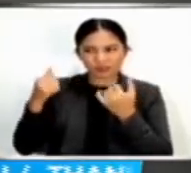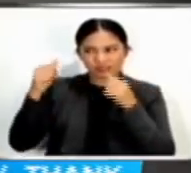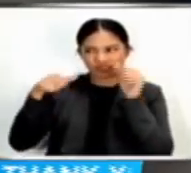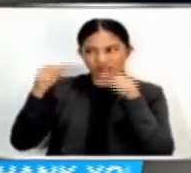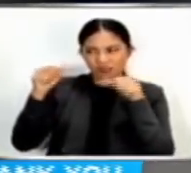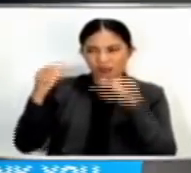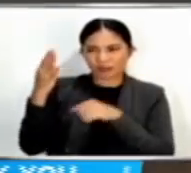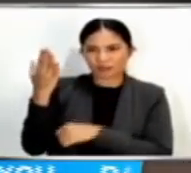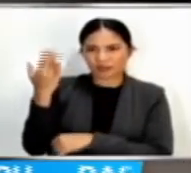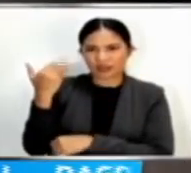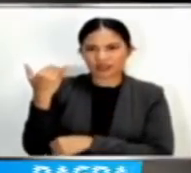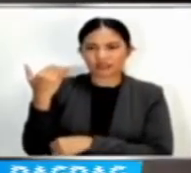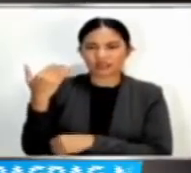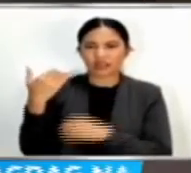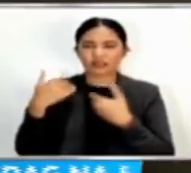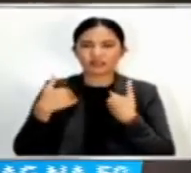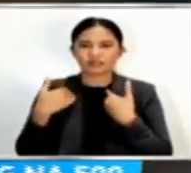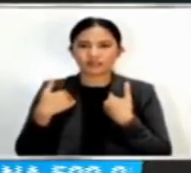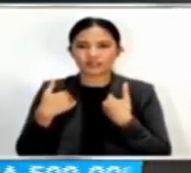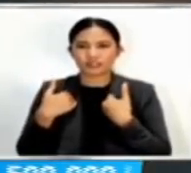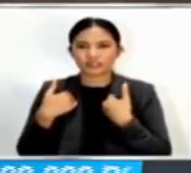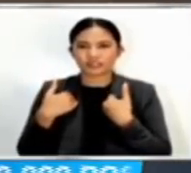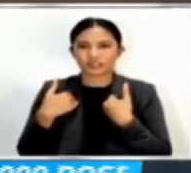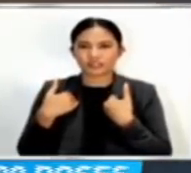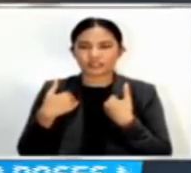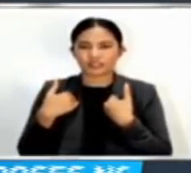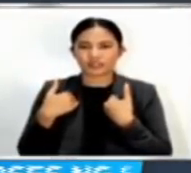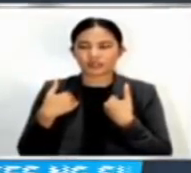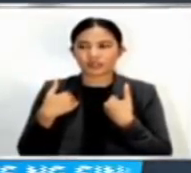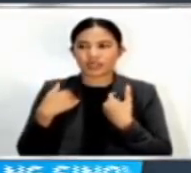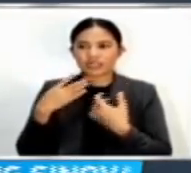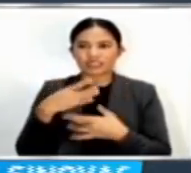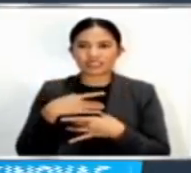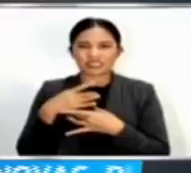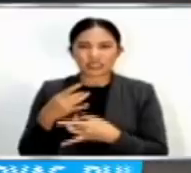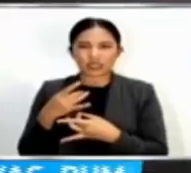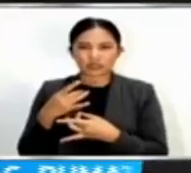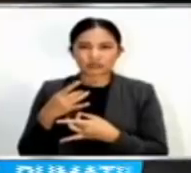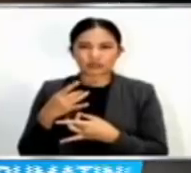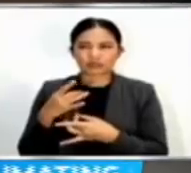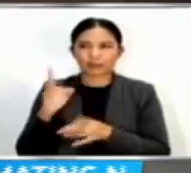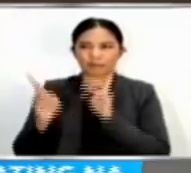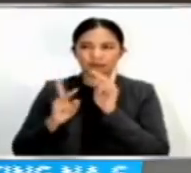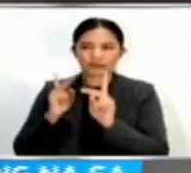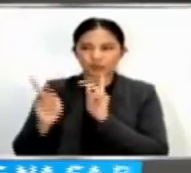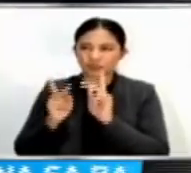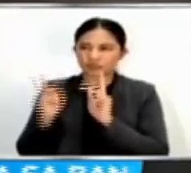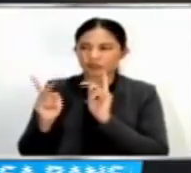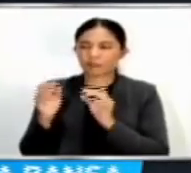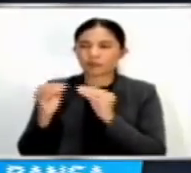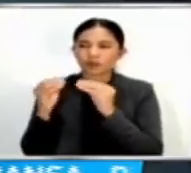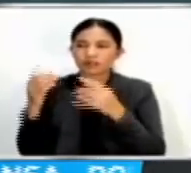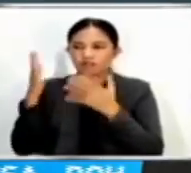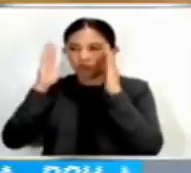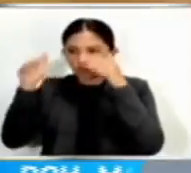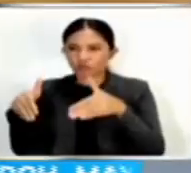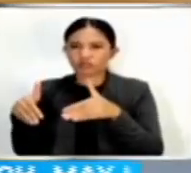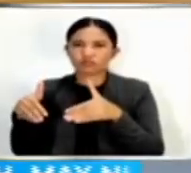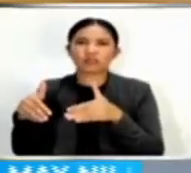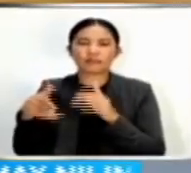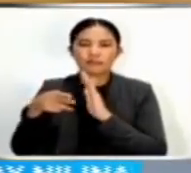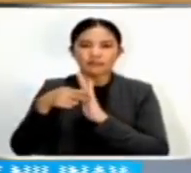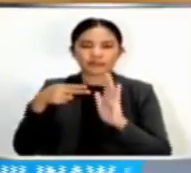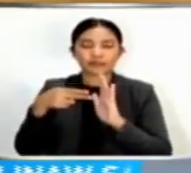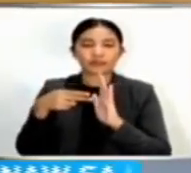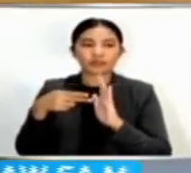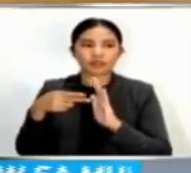biglang interesado yung mga tao sa brand. Okay. Pero ito nga ho, sa Makati rin, ano, meron